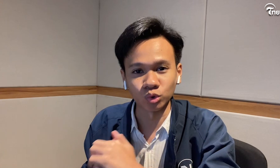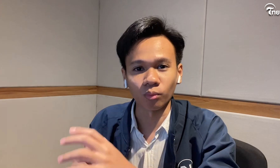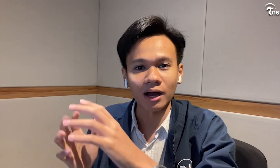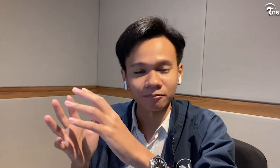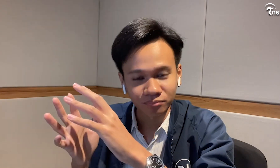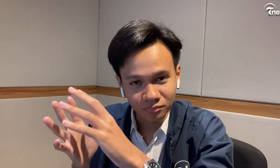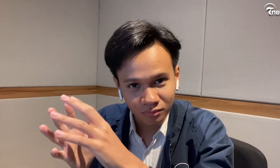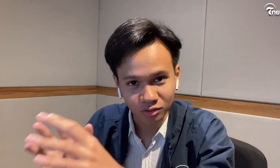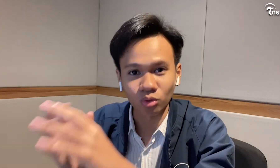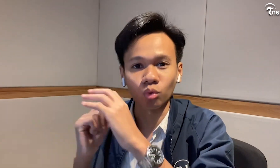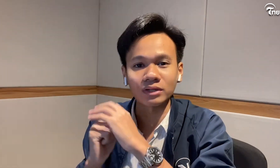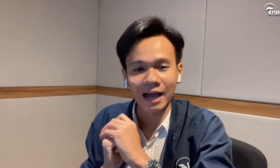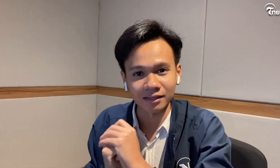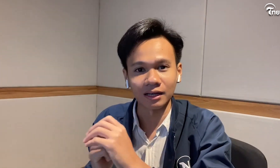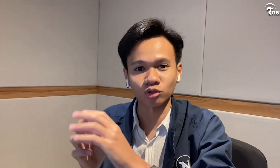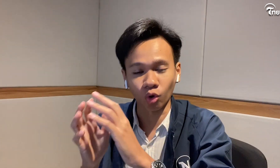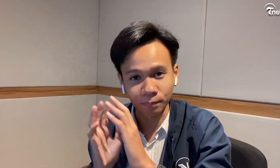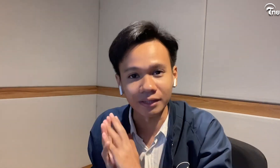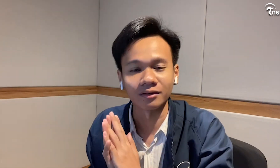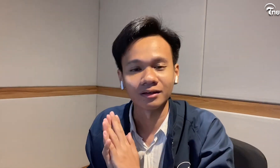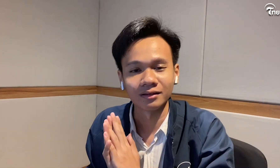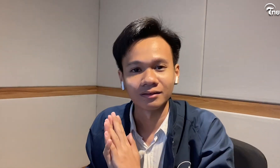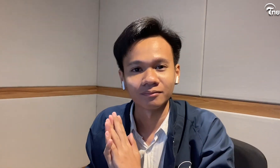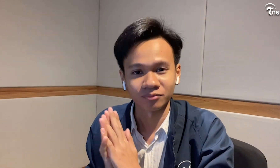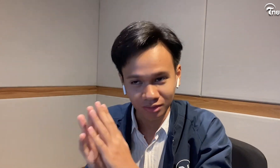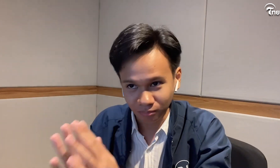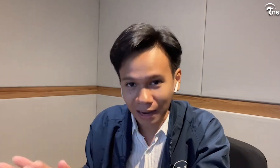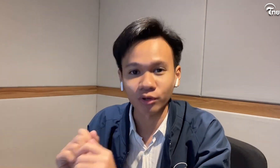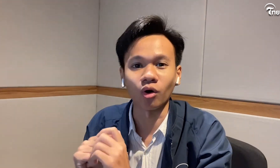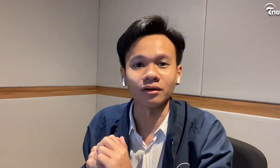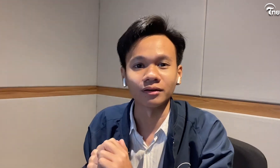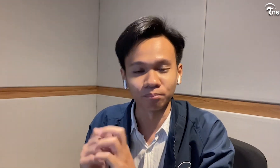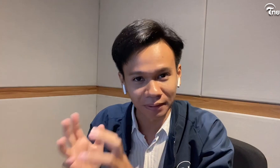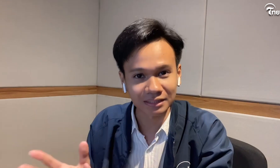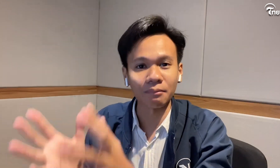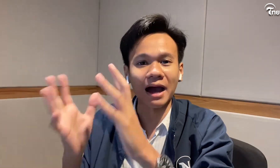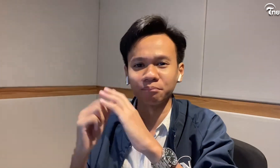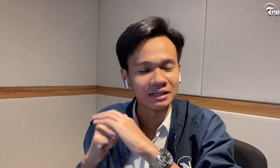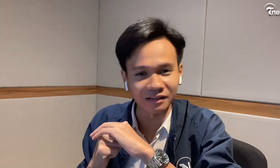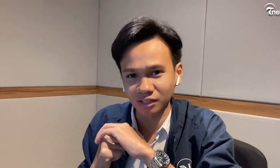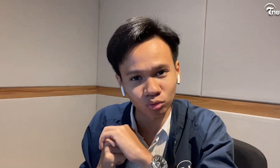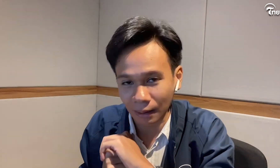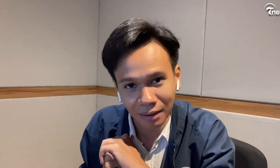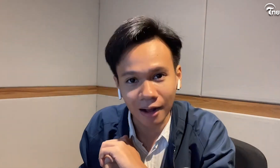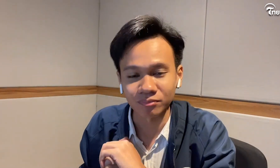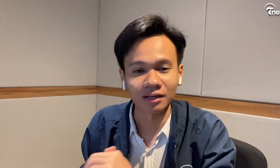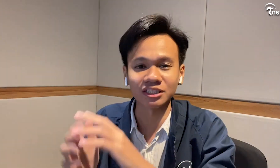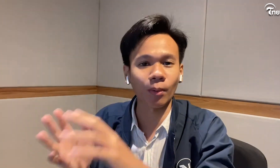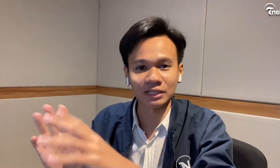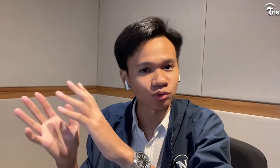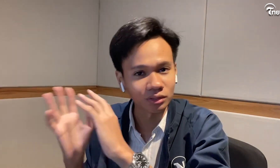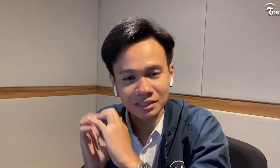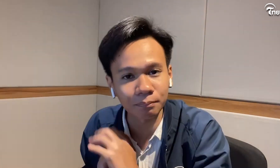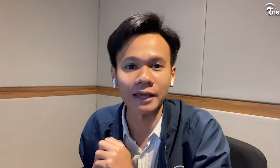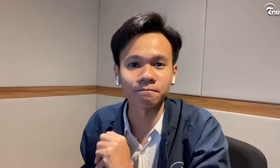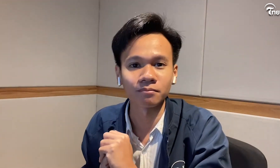พ้คุณชูวิทย์บอกว่าต้องรุกได้แล้วก็ถอยเป็นพักไว้ก่อนเป็นรัฐบาลมีหลายเรื่องที่ต้องทำมากและเชื่อว่าประช